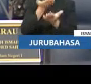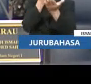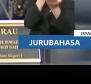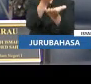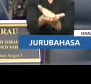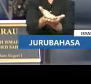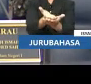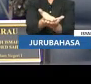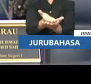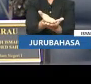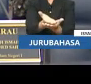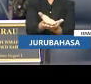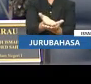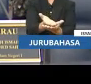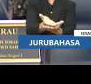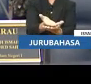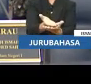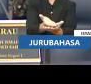supaya SC